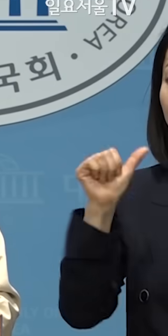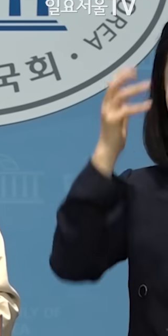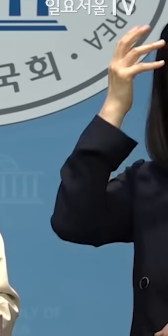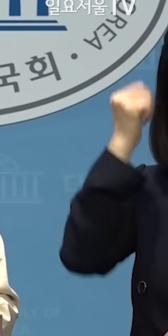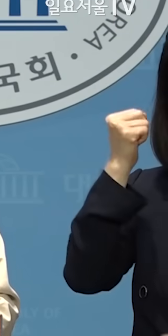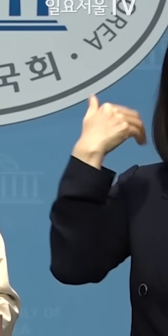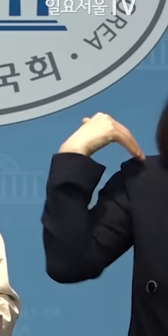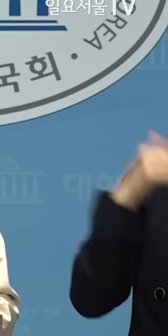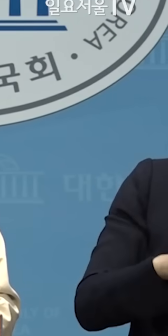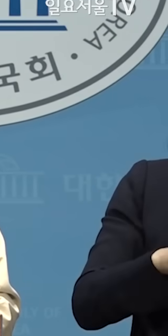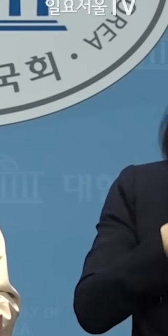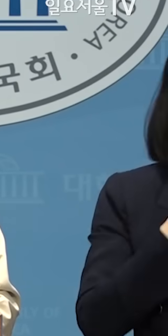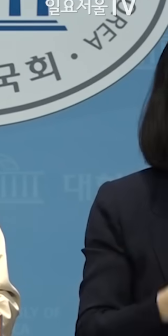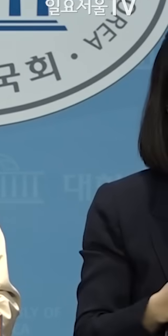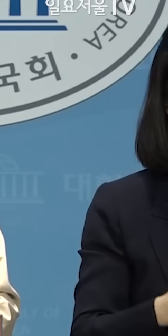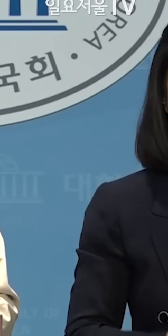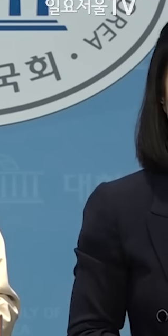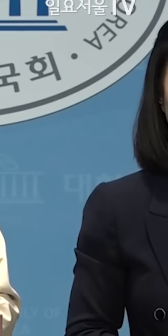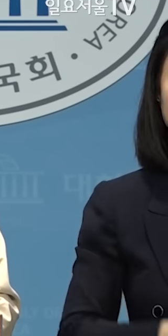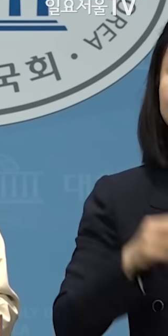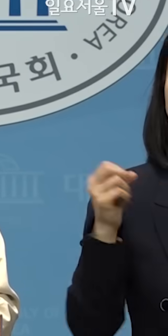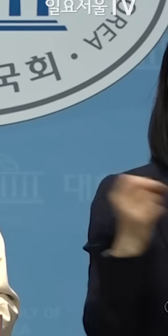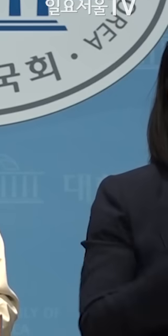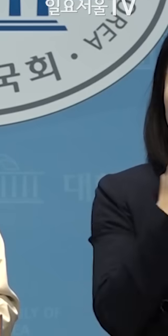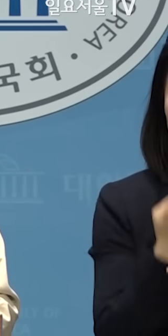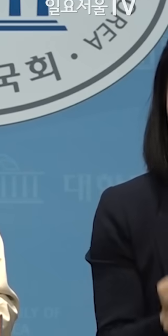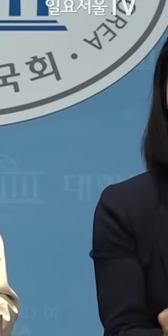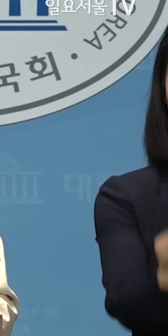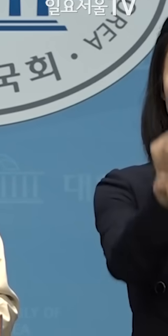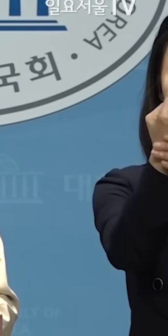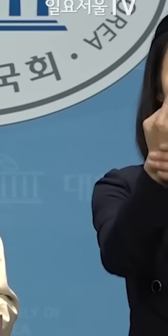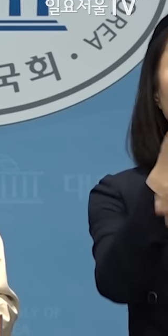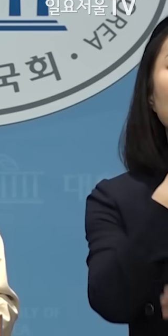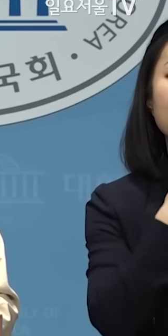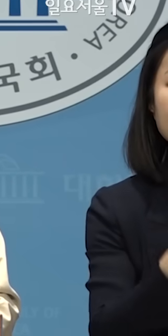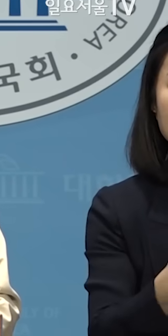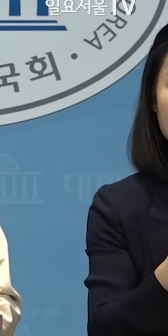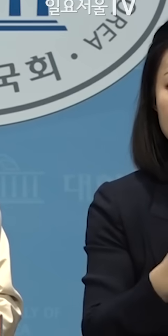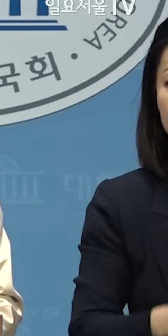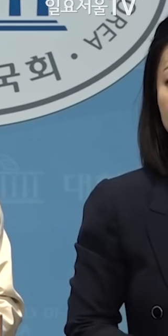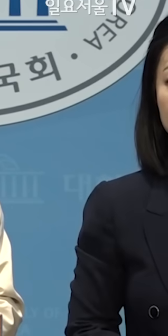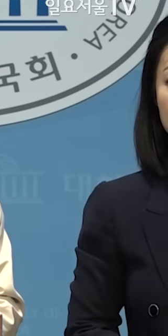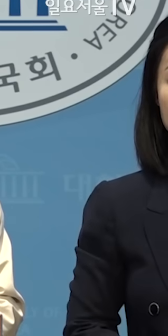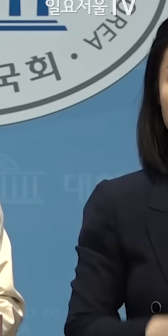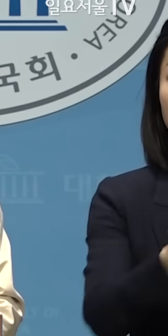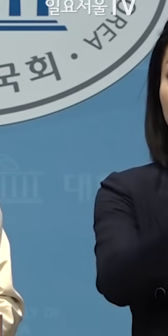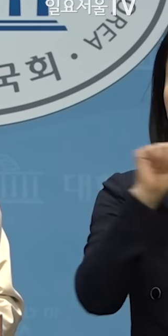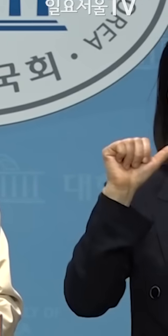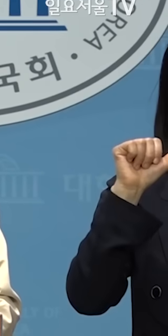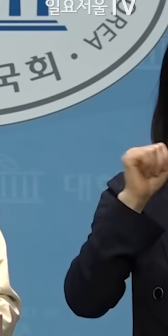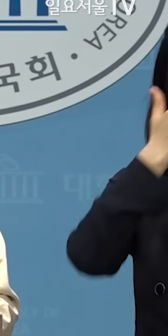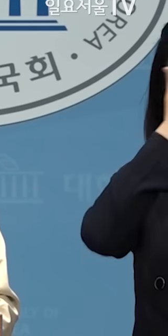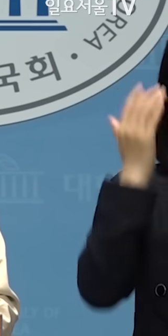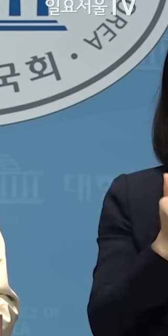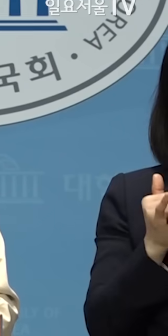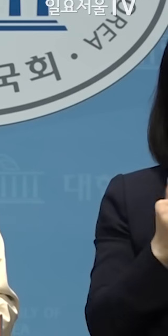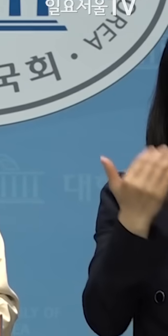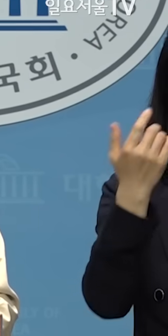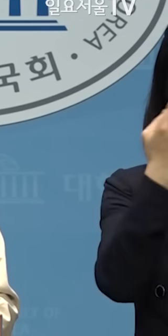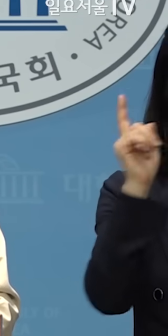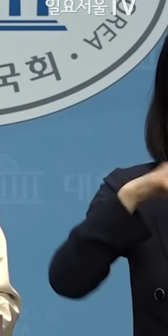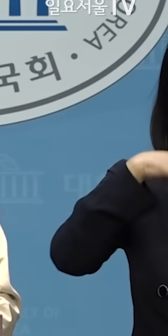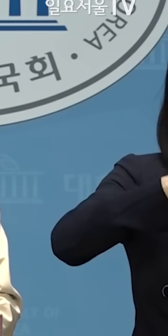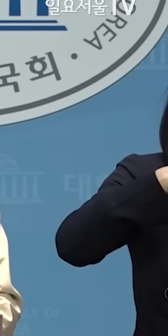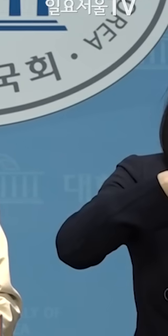기억을 살려봅니다 다시 촛불을 높이 들어야 할 때입니다 년 전 우리는 학교